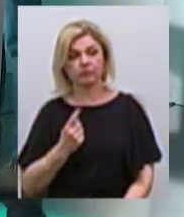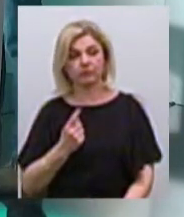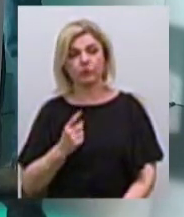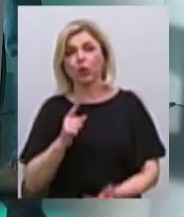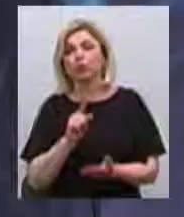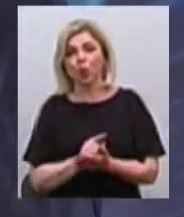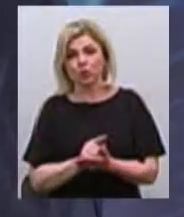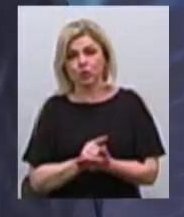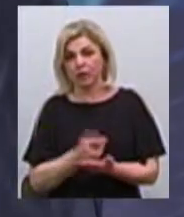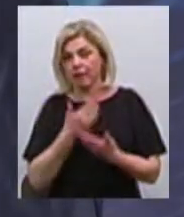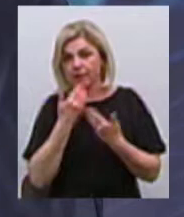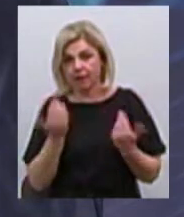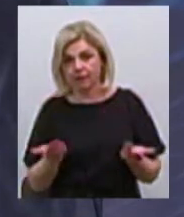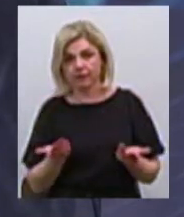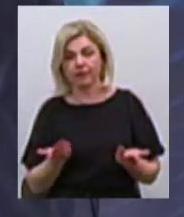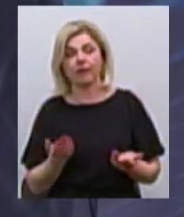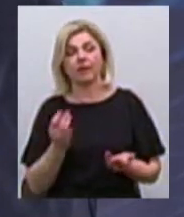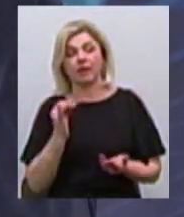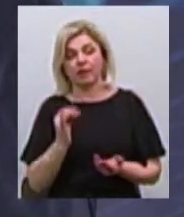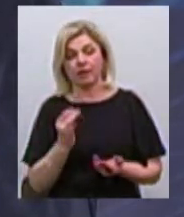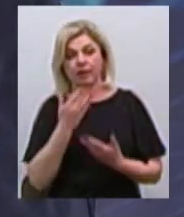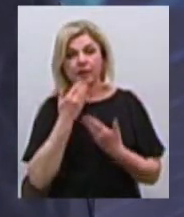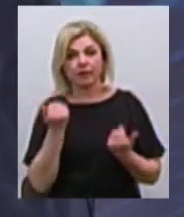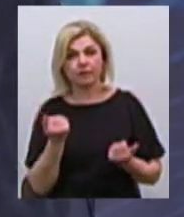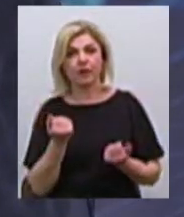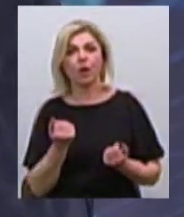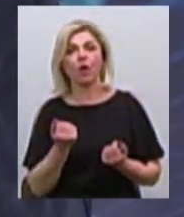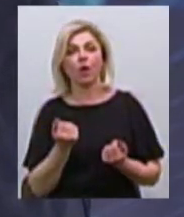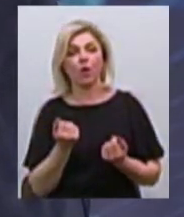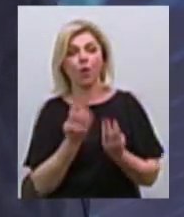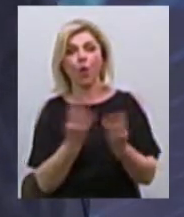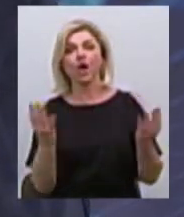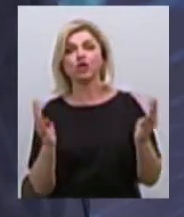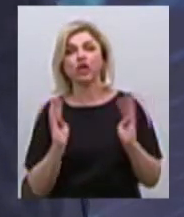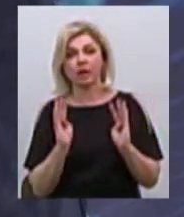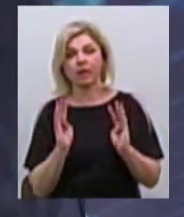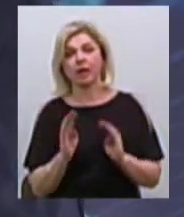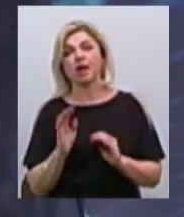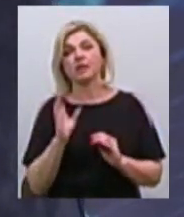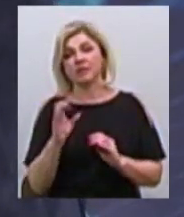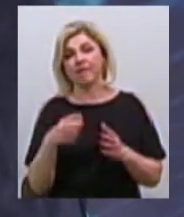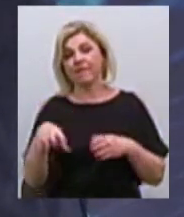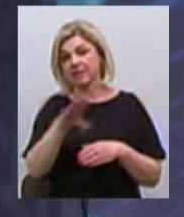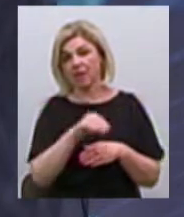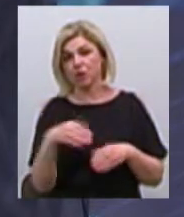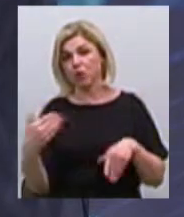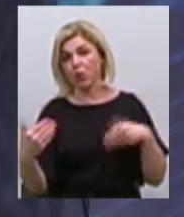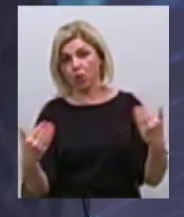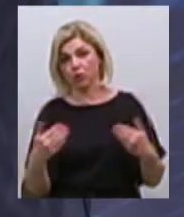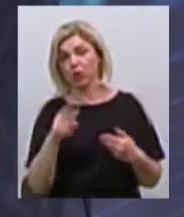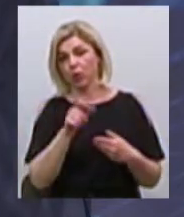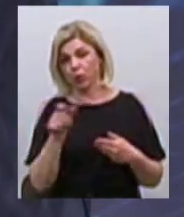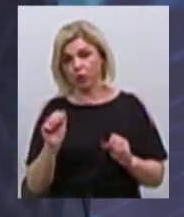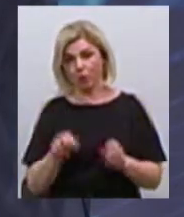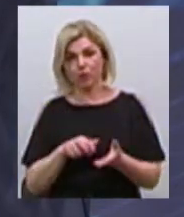должной нет, и нет ограждения, то есть со всех сторон люди могут зайти.